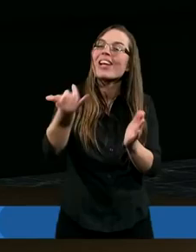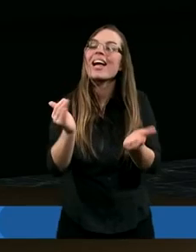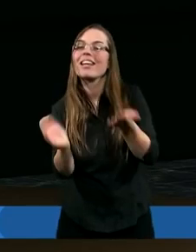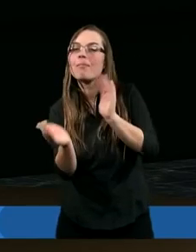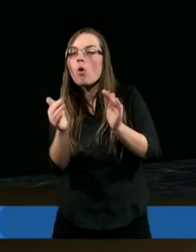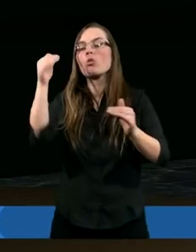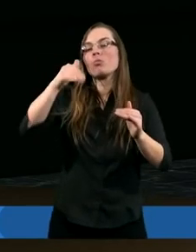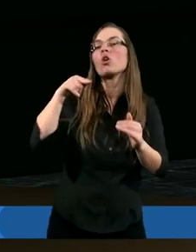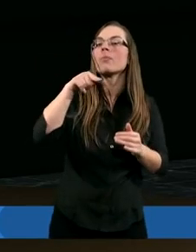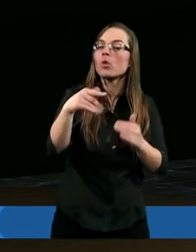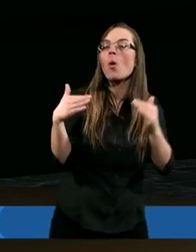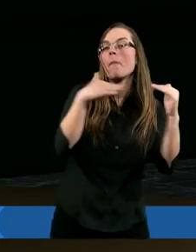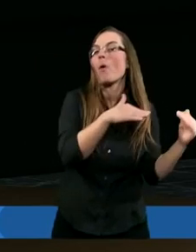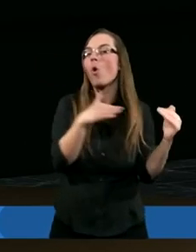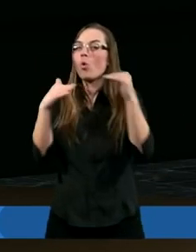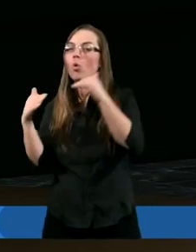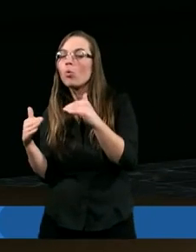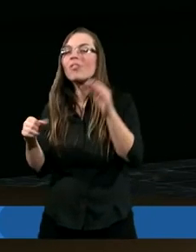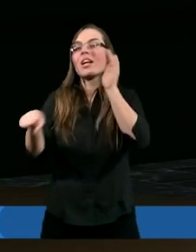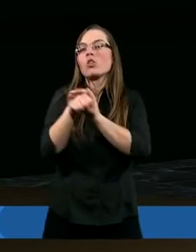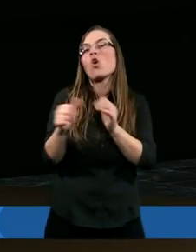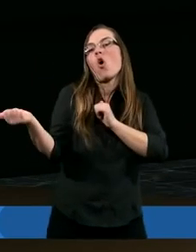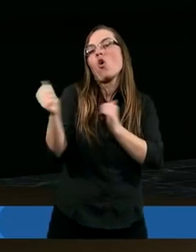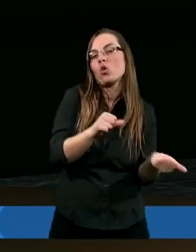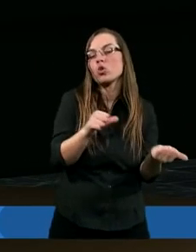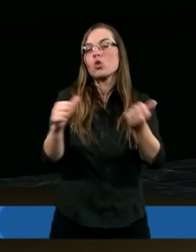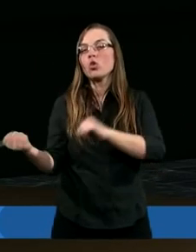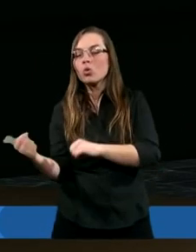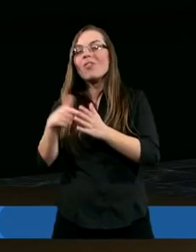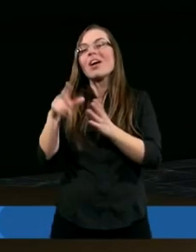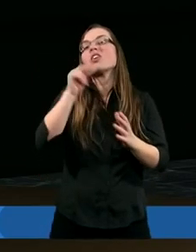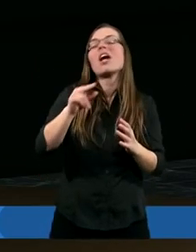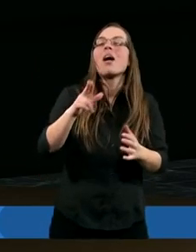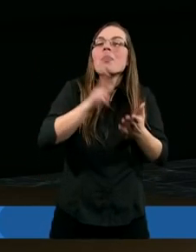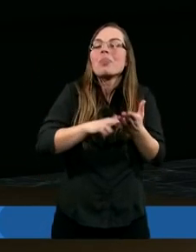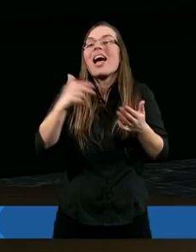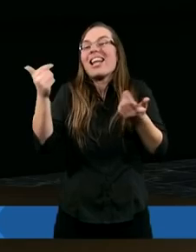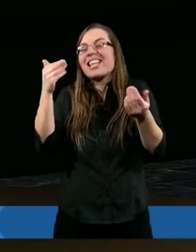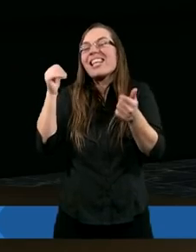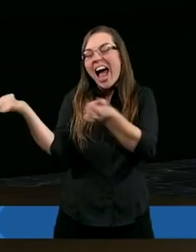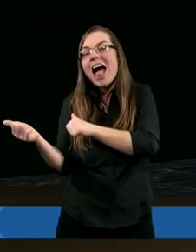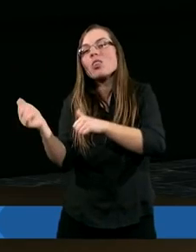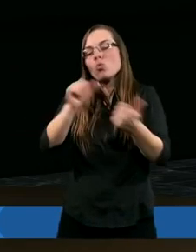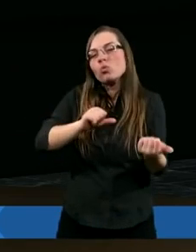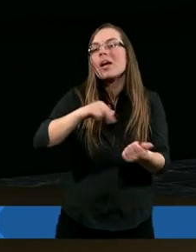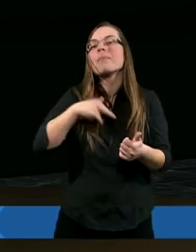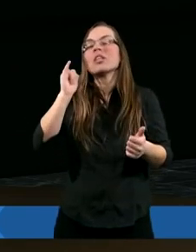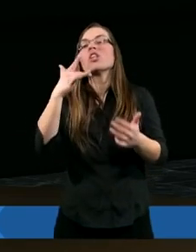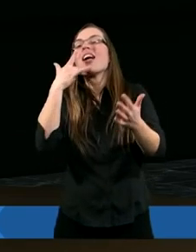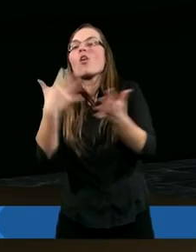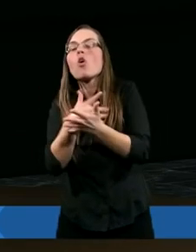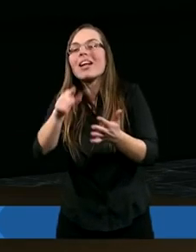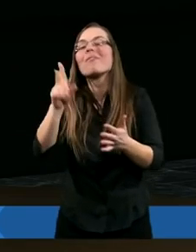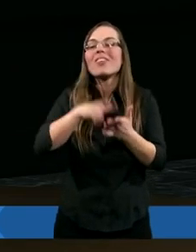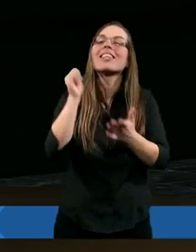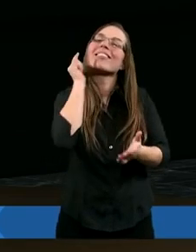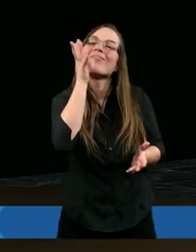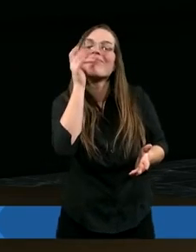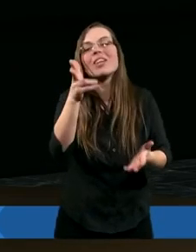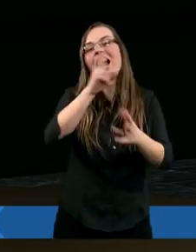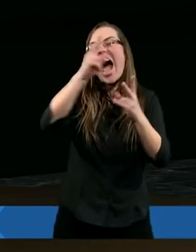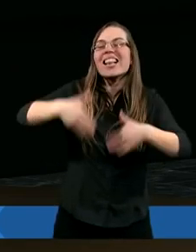jakiś sposób możemy to porównać do chrztu, do tego, że się zanurzamy w nim, że korzystamy z niego cały czas,